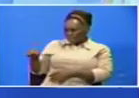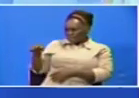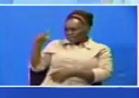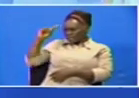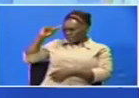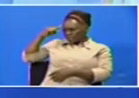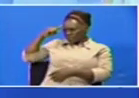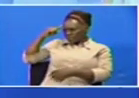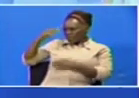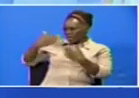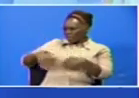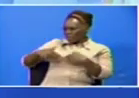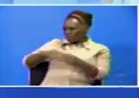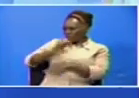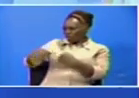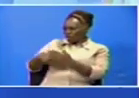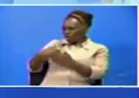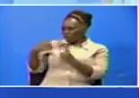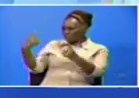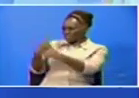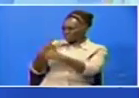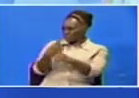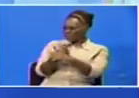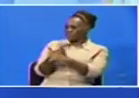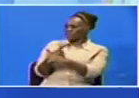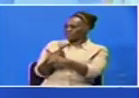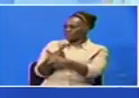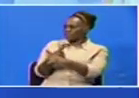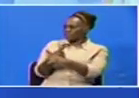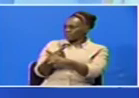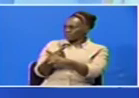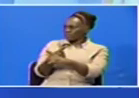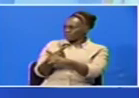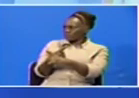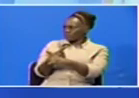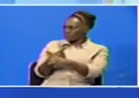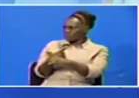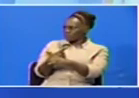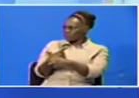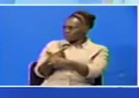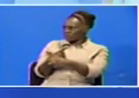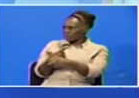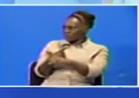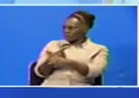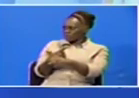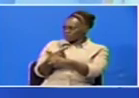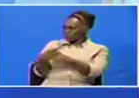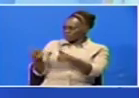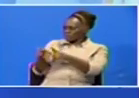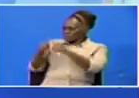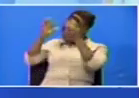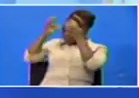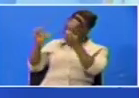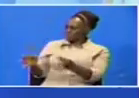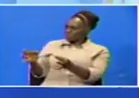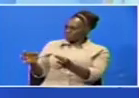na akili ambayo ya kuchanganua na kuona ili zuri na ili baya na maamuzi vile